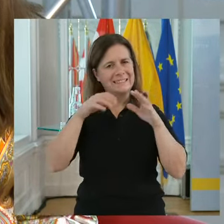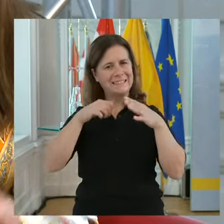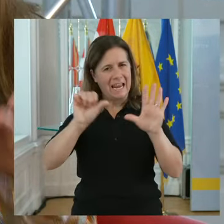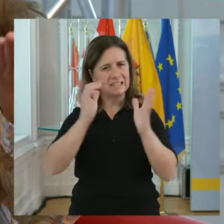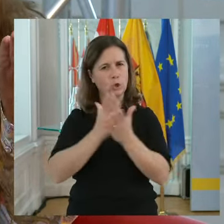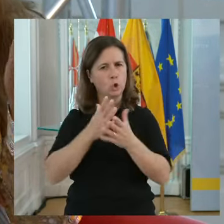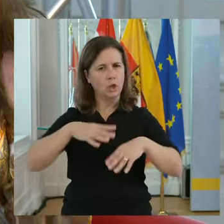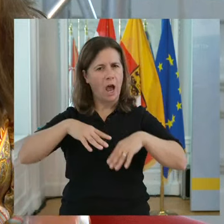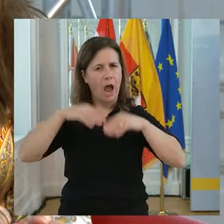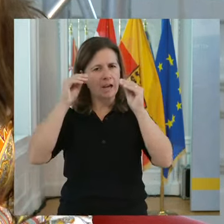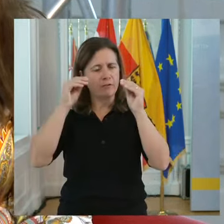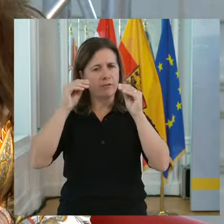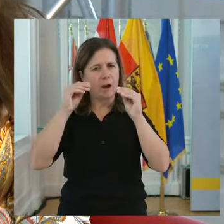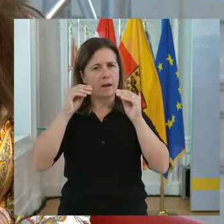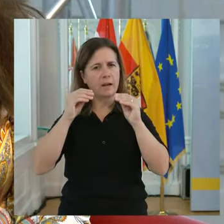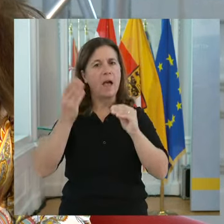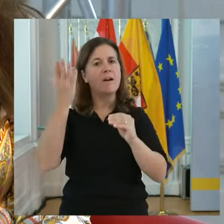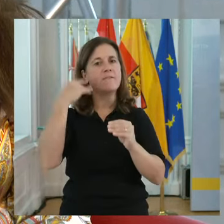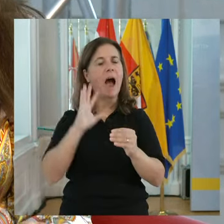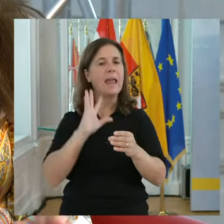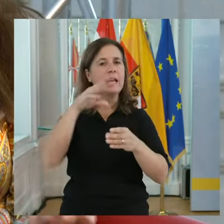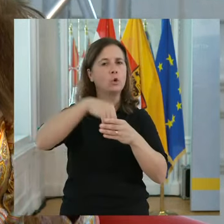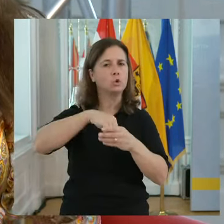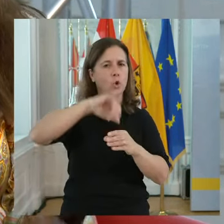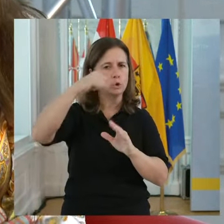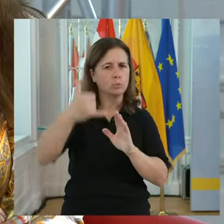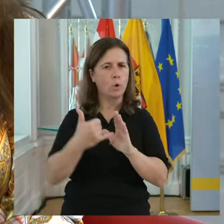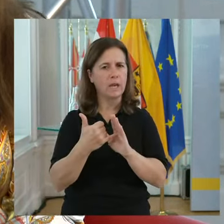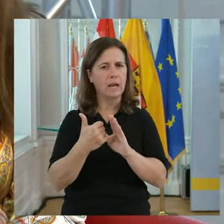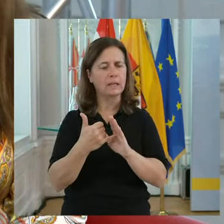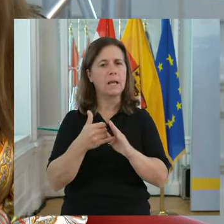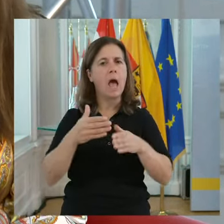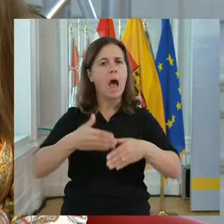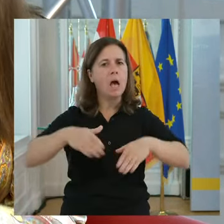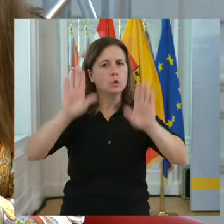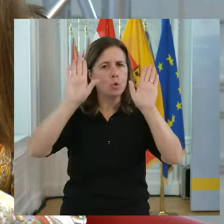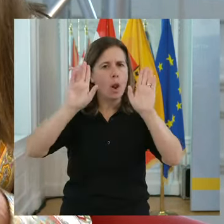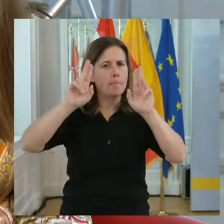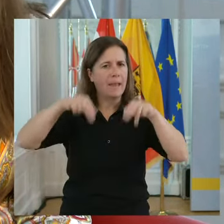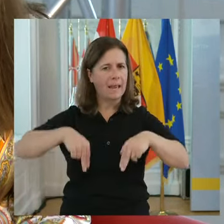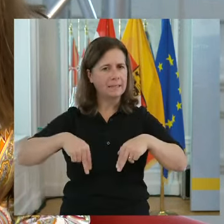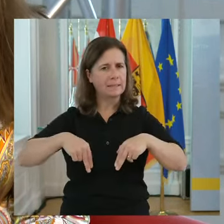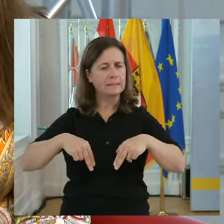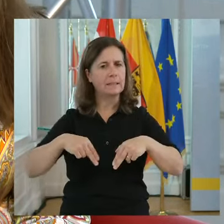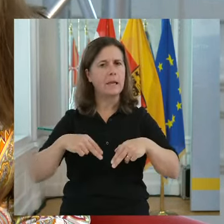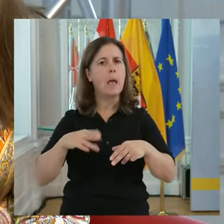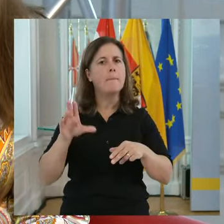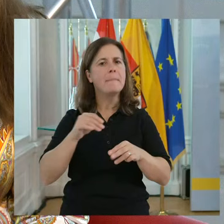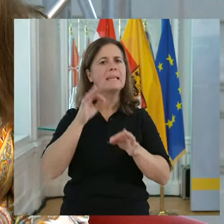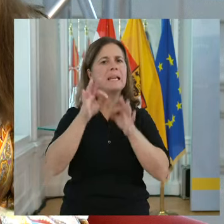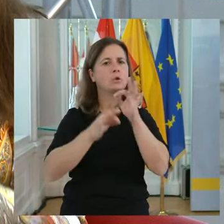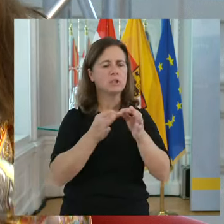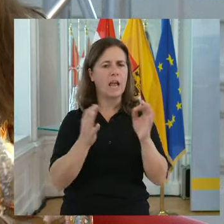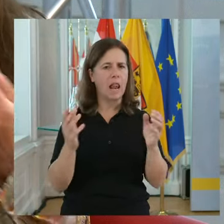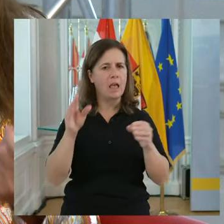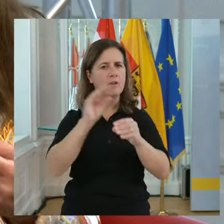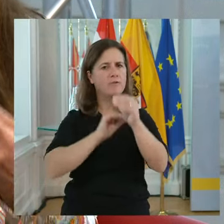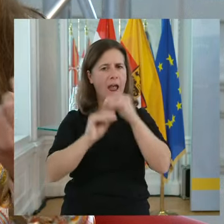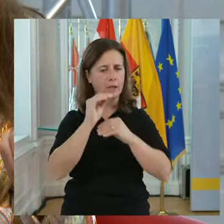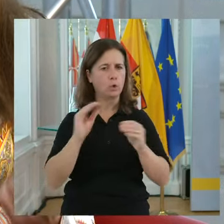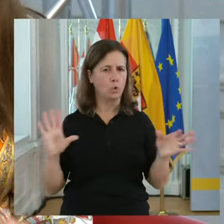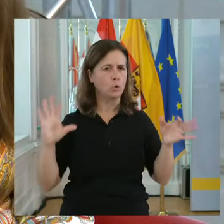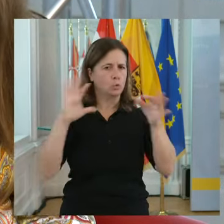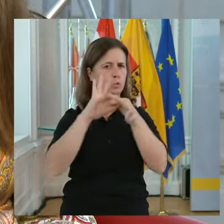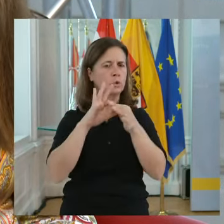2016. Wir waren beim Inklusionsprojekt bei den Asylberechtigten mit der Industriellen Vereinigung. Also wir